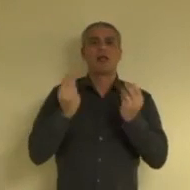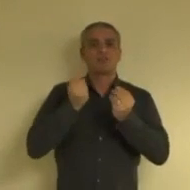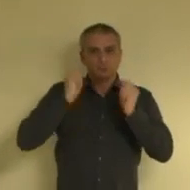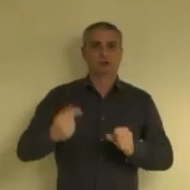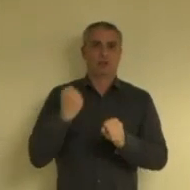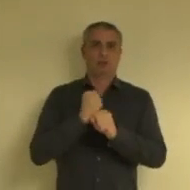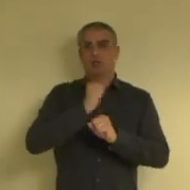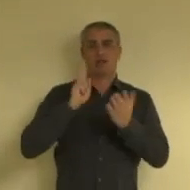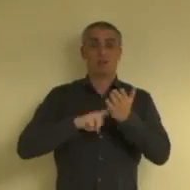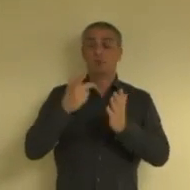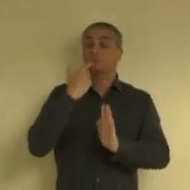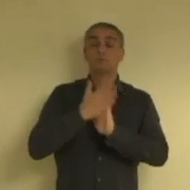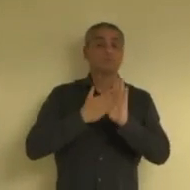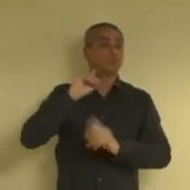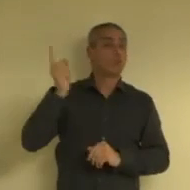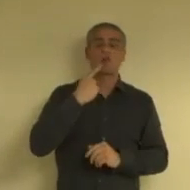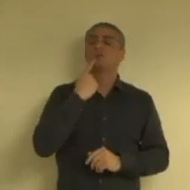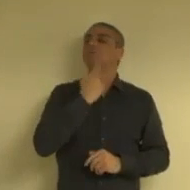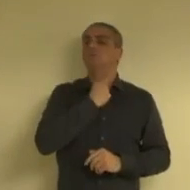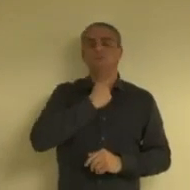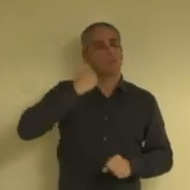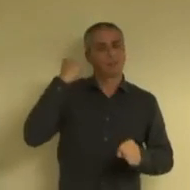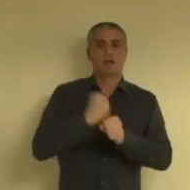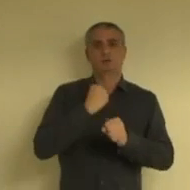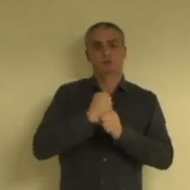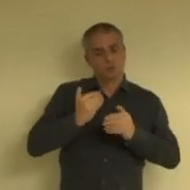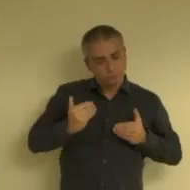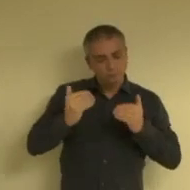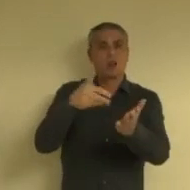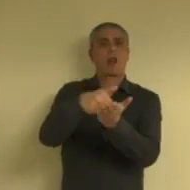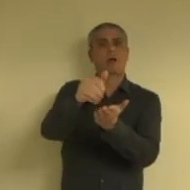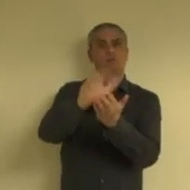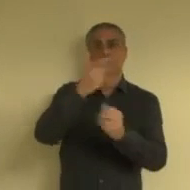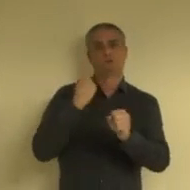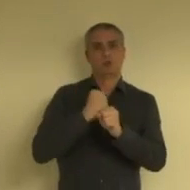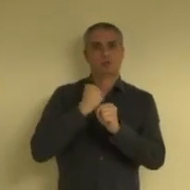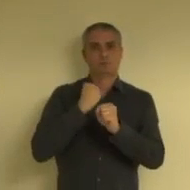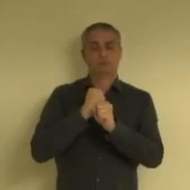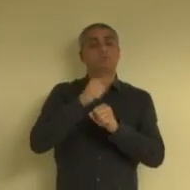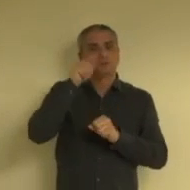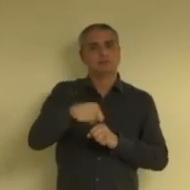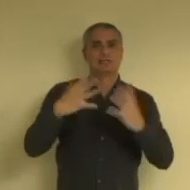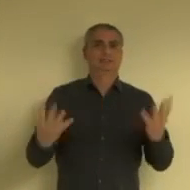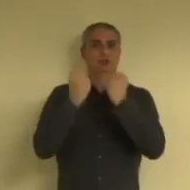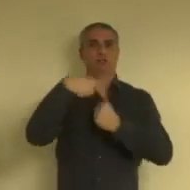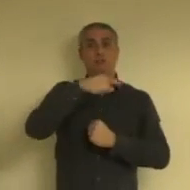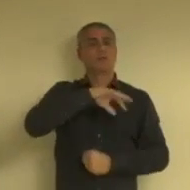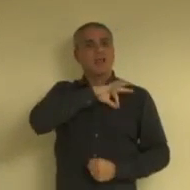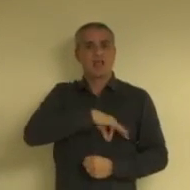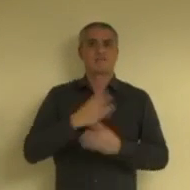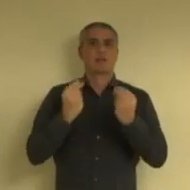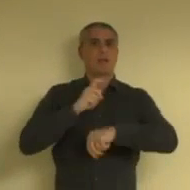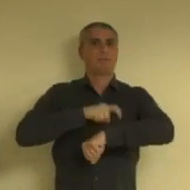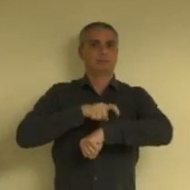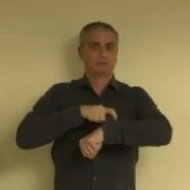הצעדים הנכונים. והם אמרו לנו חד משמעית, תלכו קדימה, תמשיכו במה שאתם עושים, זה מה שהציל אתכם, הרווחתם